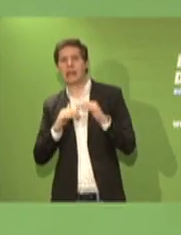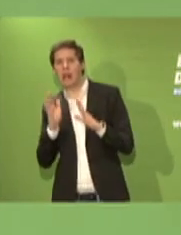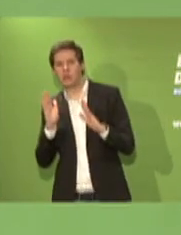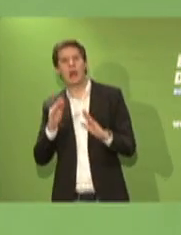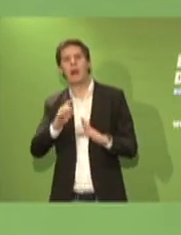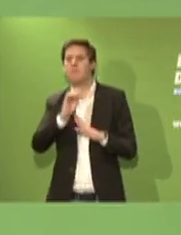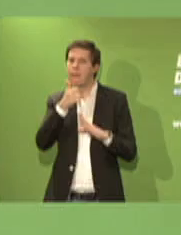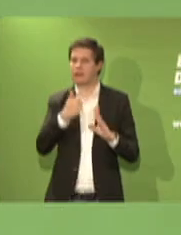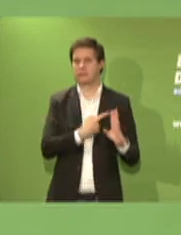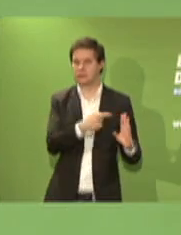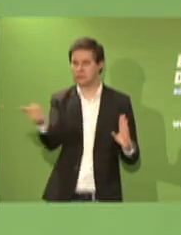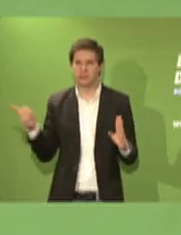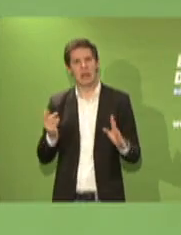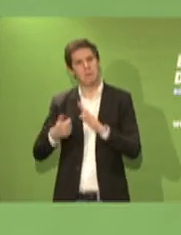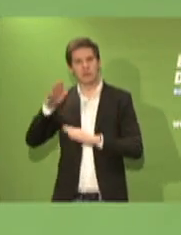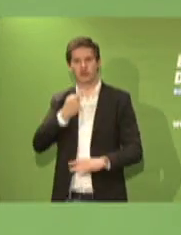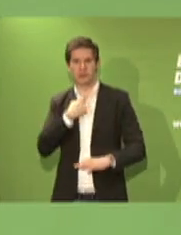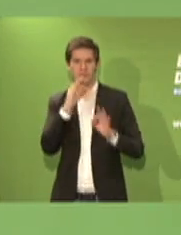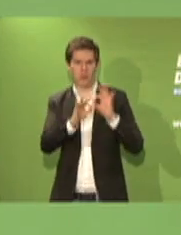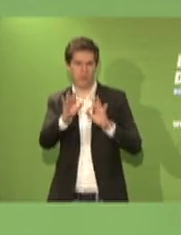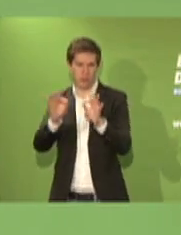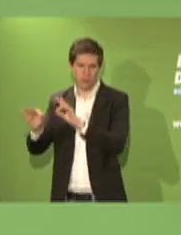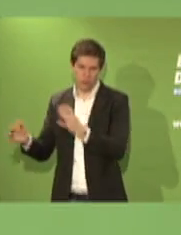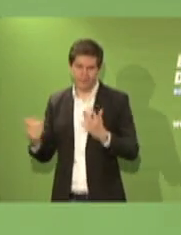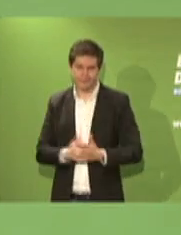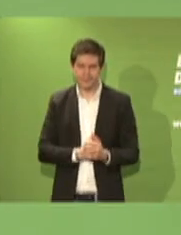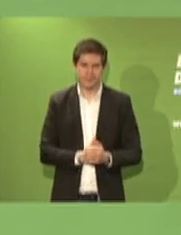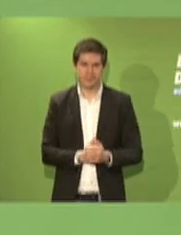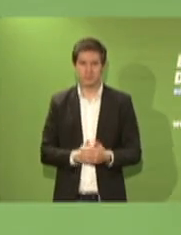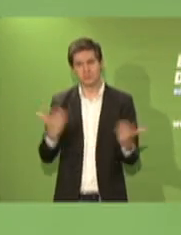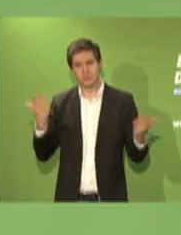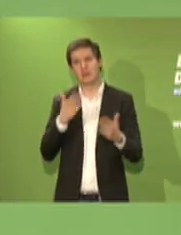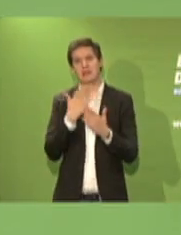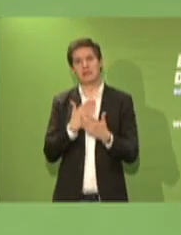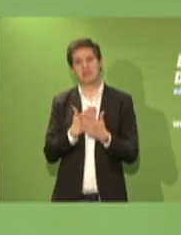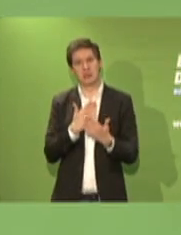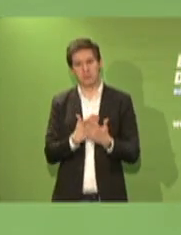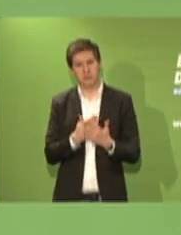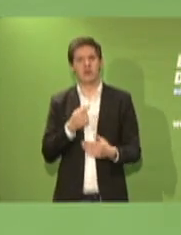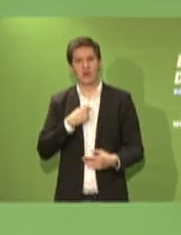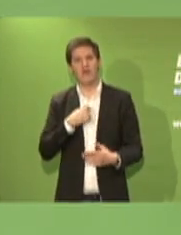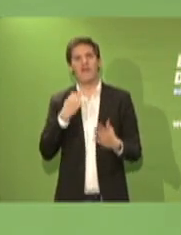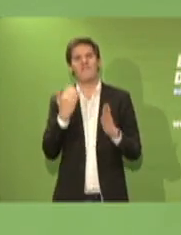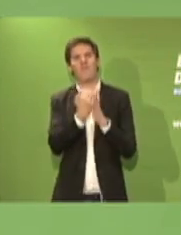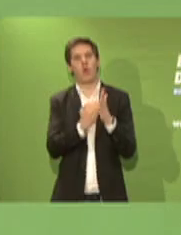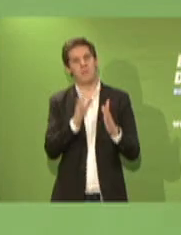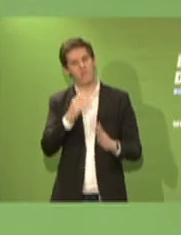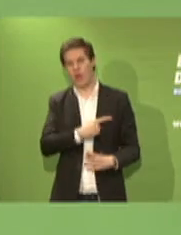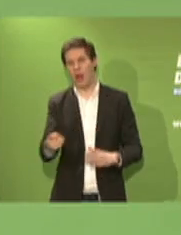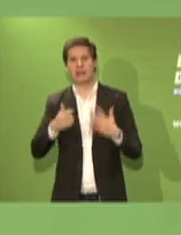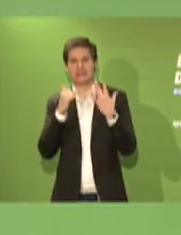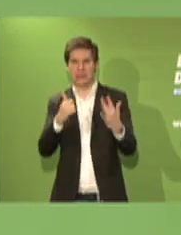große Mehrheit des Landesfinanzrates bekommen. Und damit haben wir das Votum für alle sechs